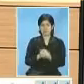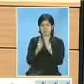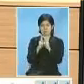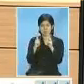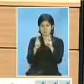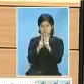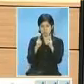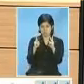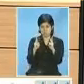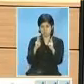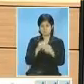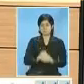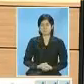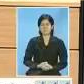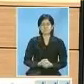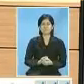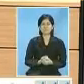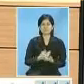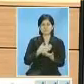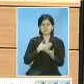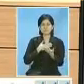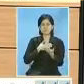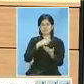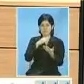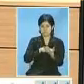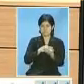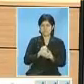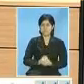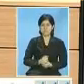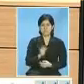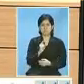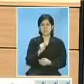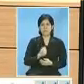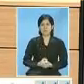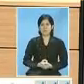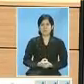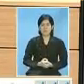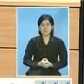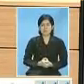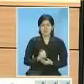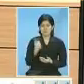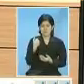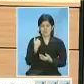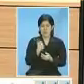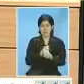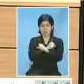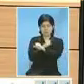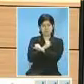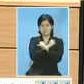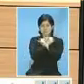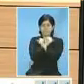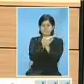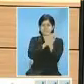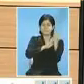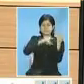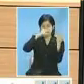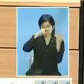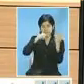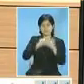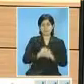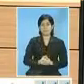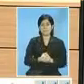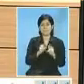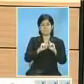เนี่ยผมถือว่าท่านได้ทำบุญให้แก่ประเทศแล้วพดุงความยุติธรรมไว้มันจึงเป็นคนละ